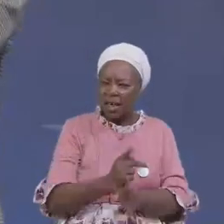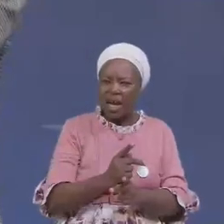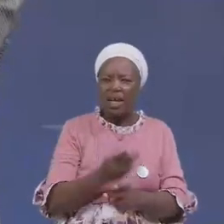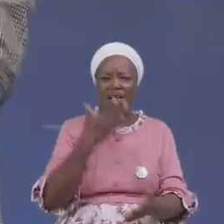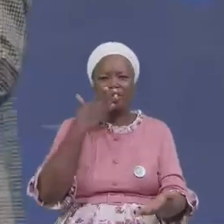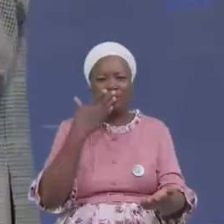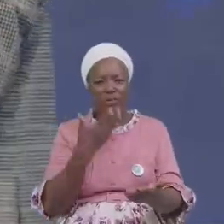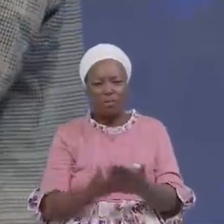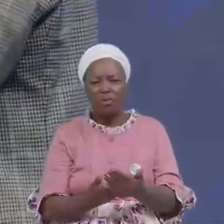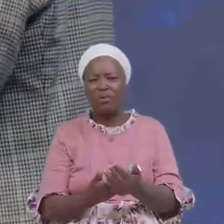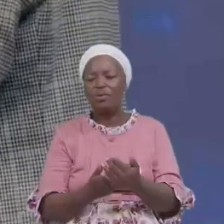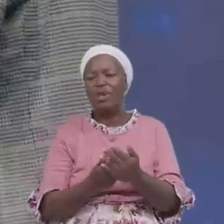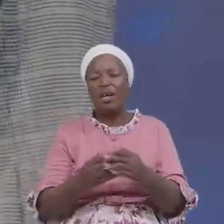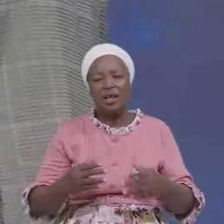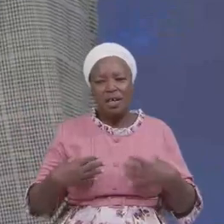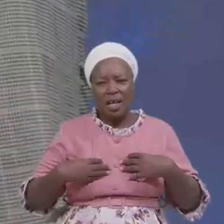vous savez,